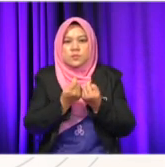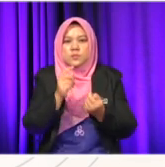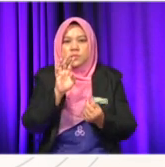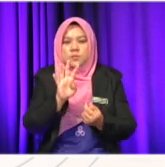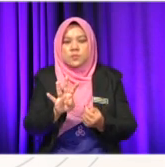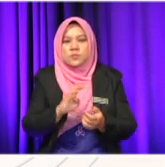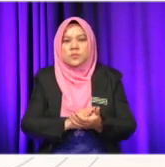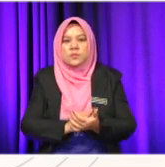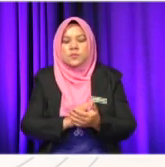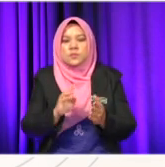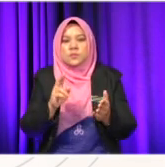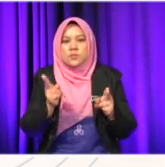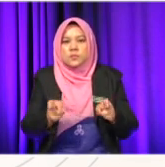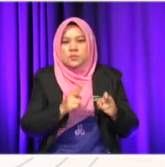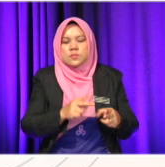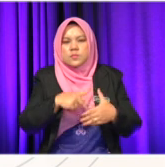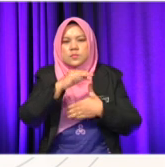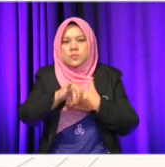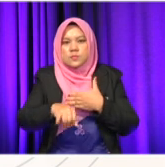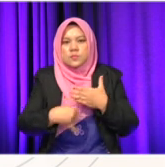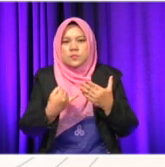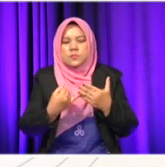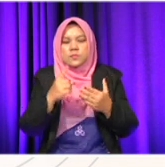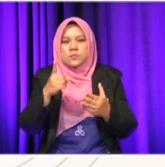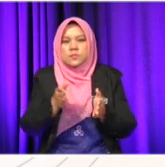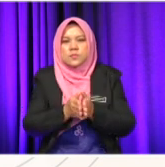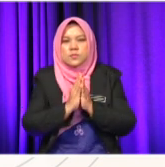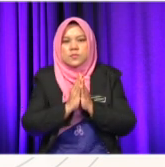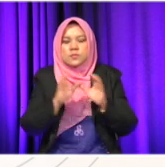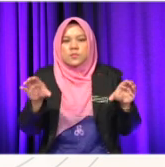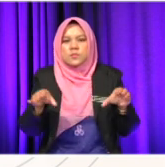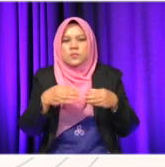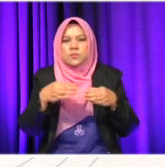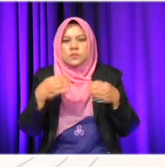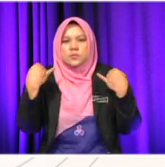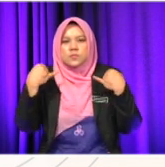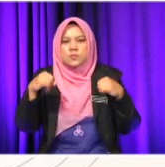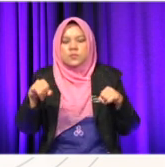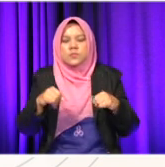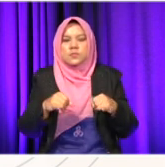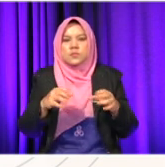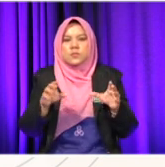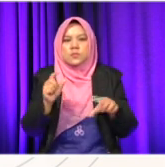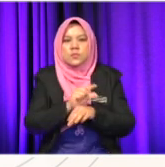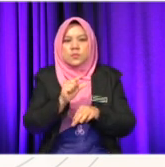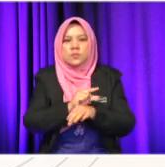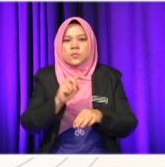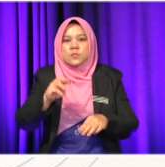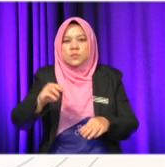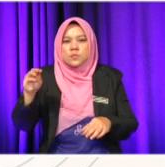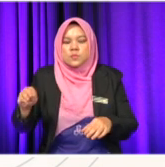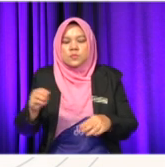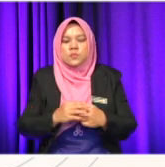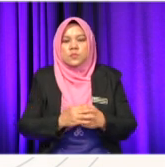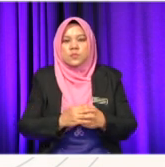sebagai pengurus Project Anda diminta untuk membuat promosi menggunakan maltimedia bagi pembelajaran Interactive tersebut